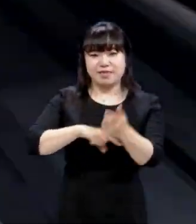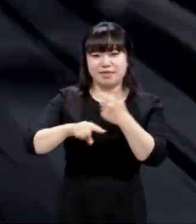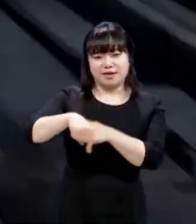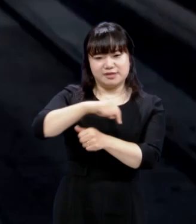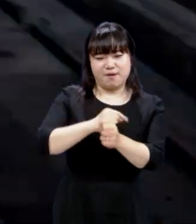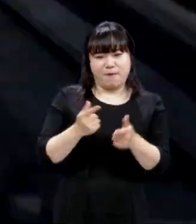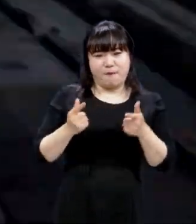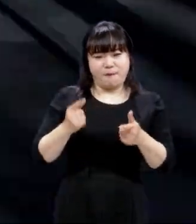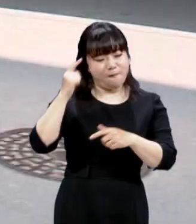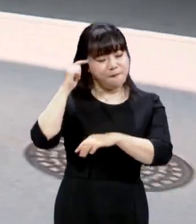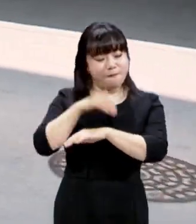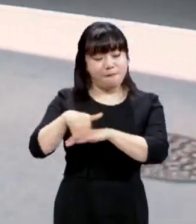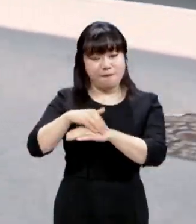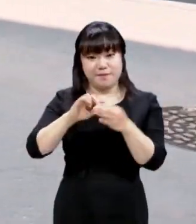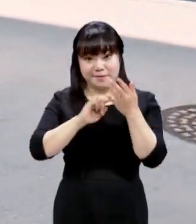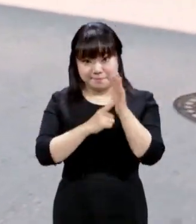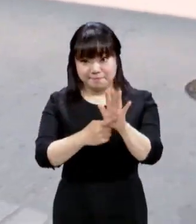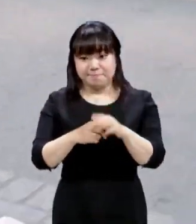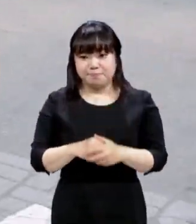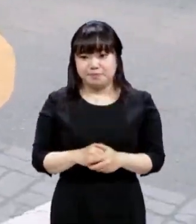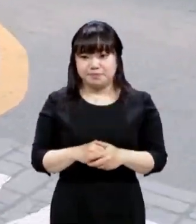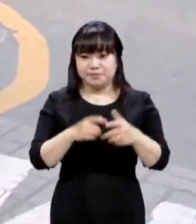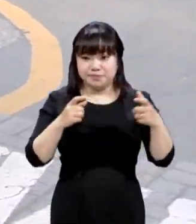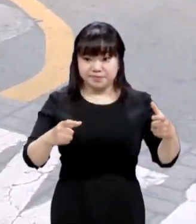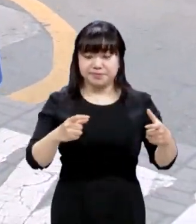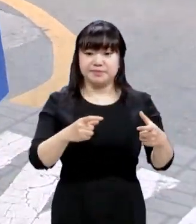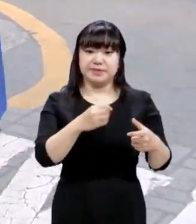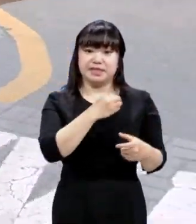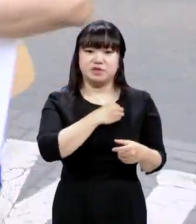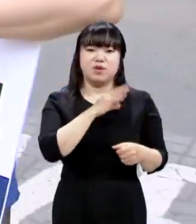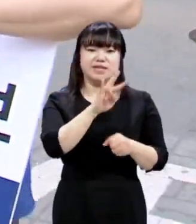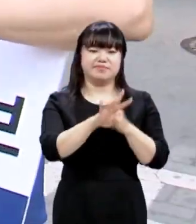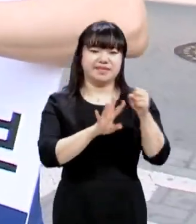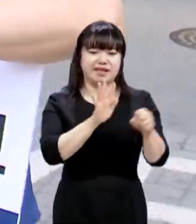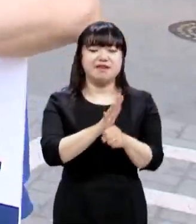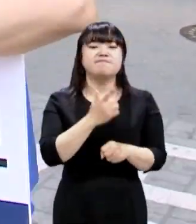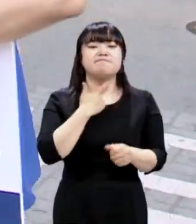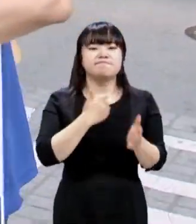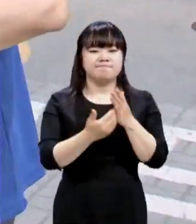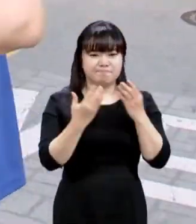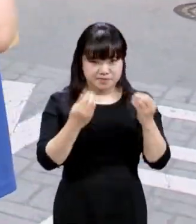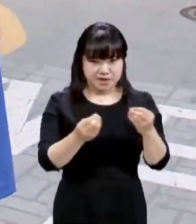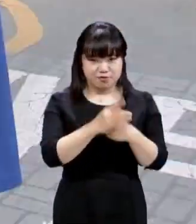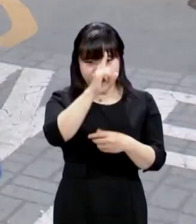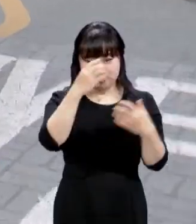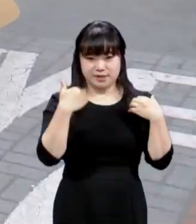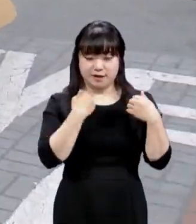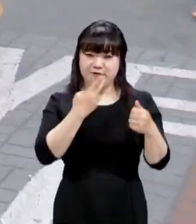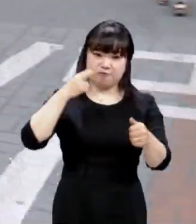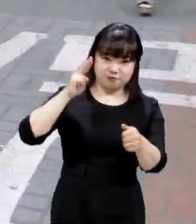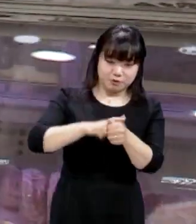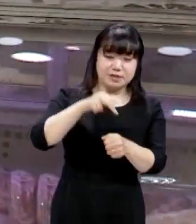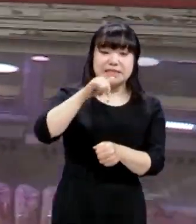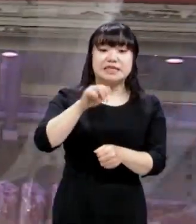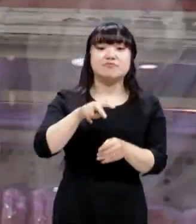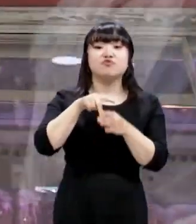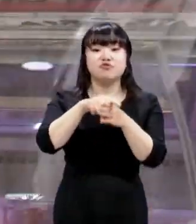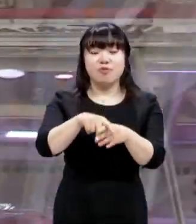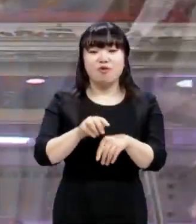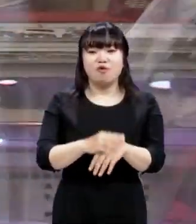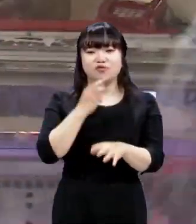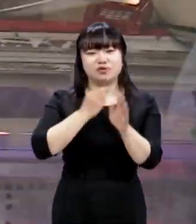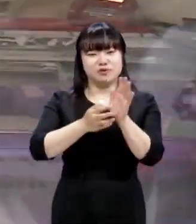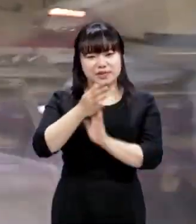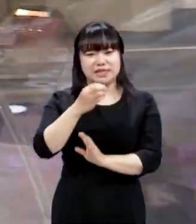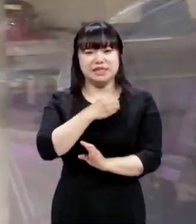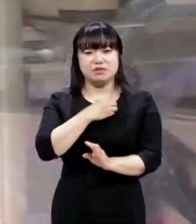추진하겠다는 계획입니다 지역 의원 선출 제 24 년을 거쳐 도봉구청 장에도 저라는 김용석 후보는 서울